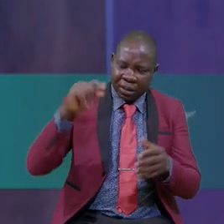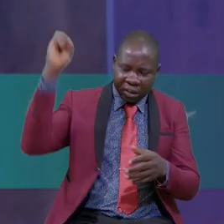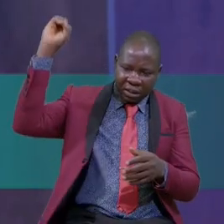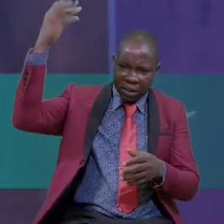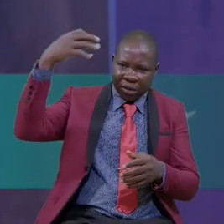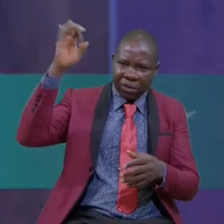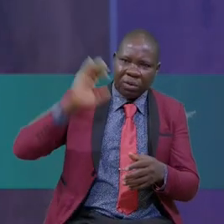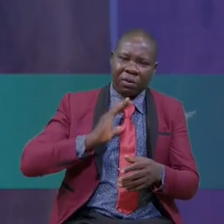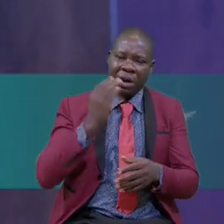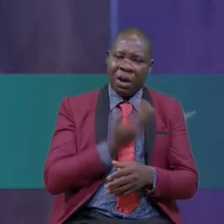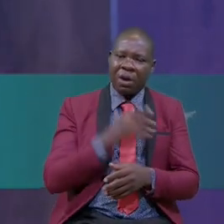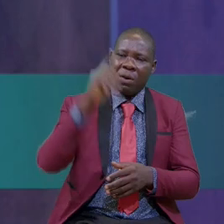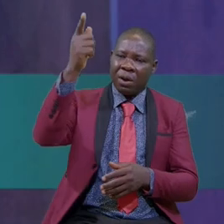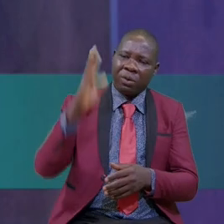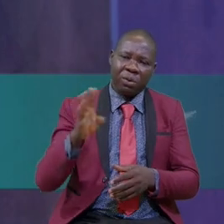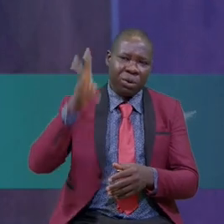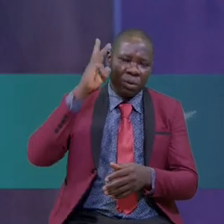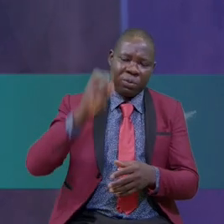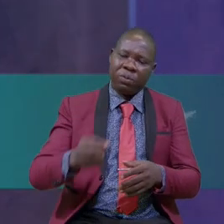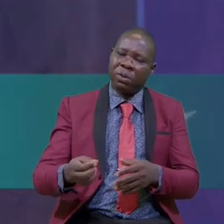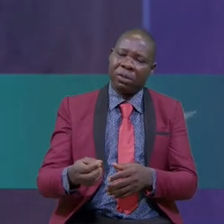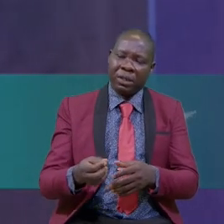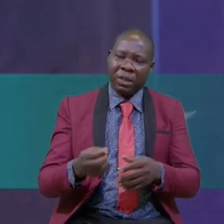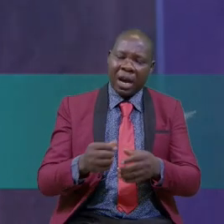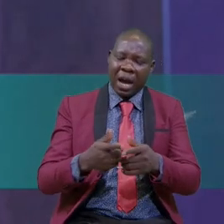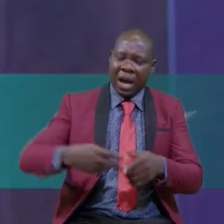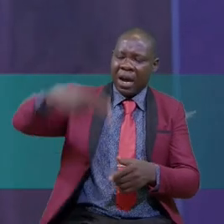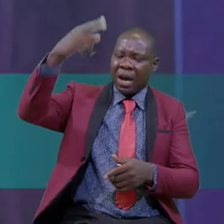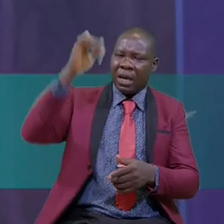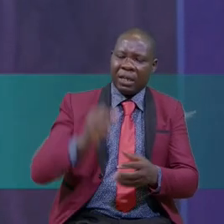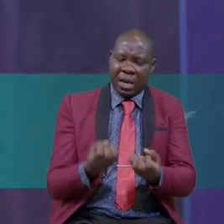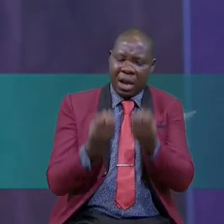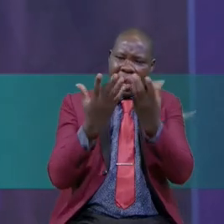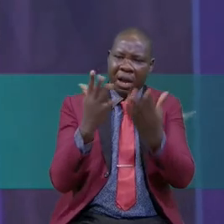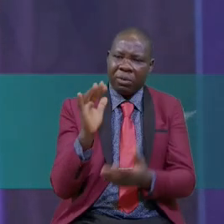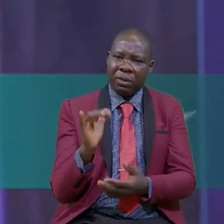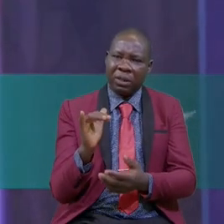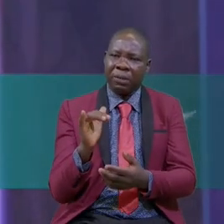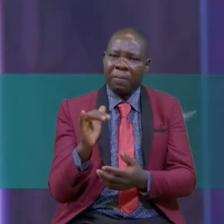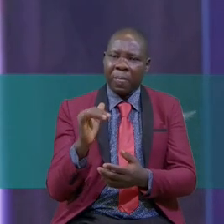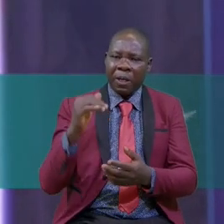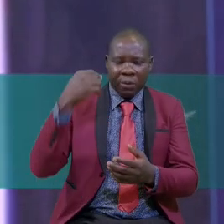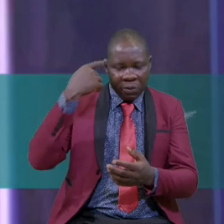surabondé avec la foi et la charité qui est en Jésus-Christ.